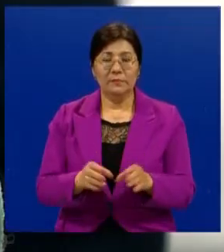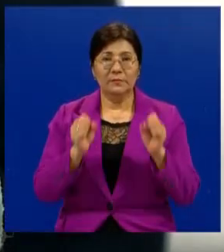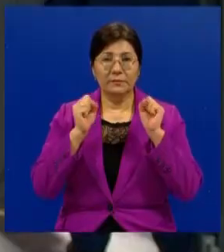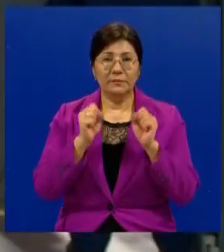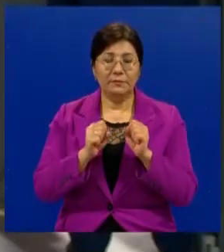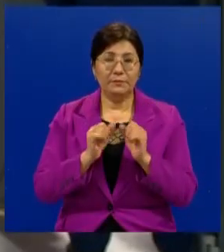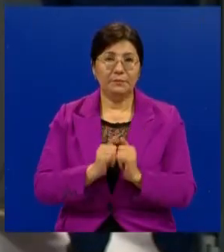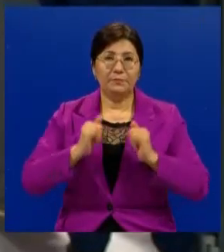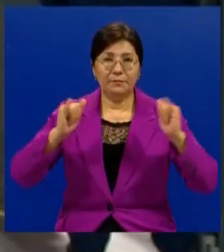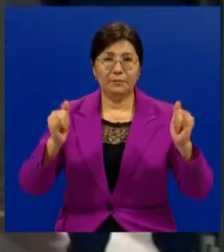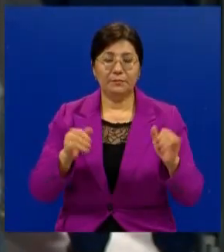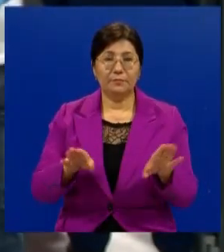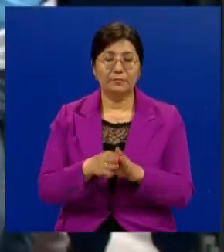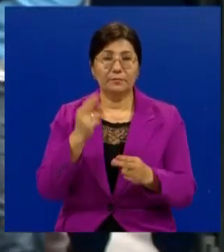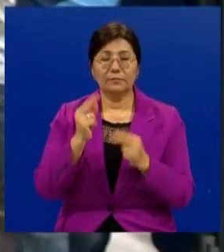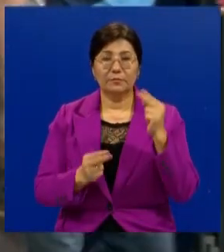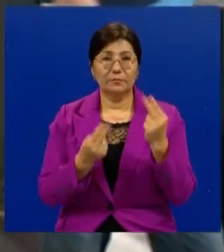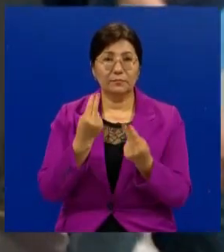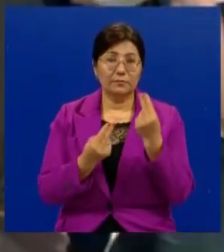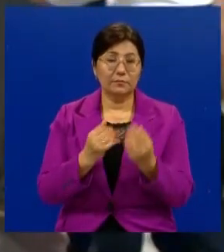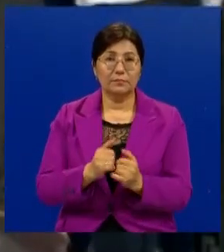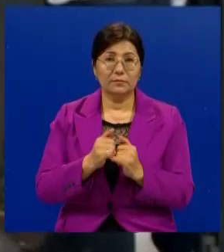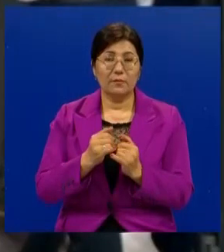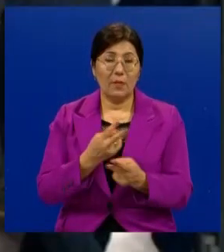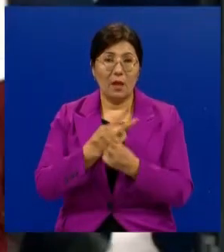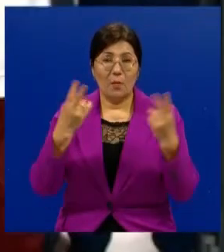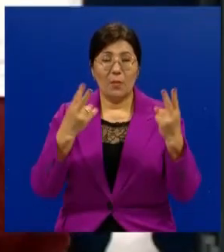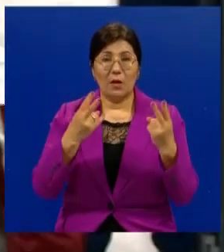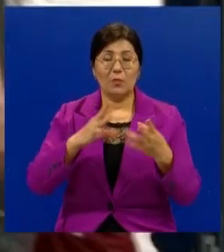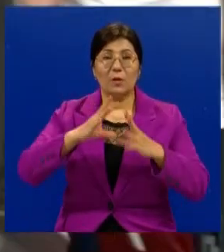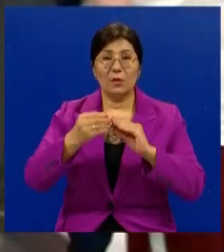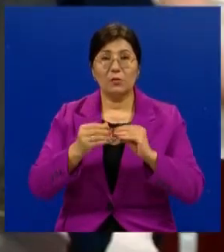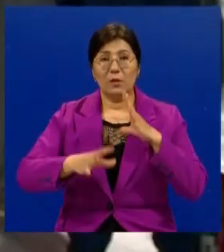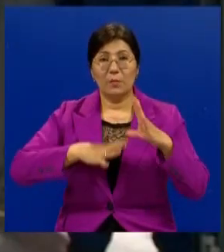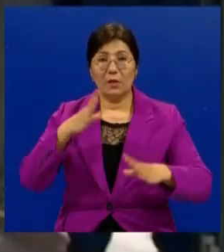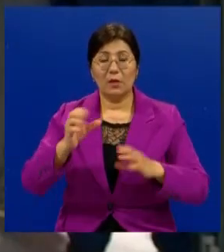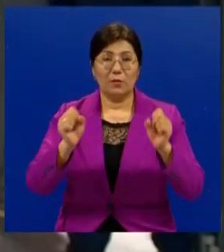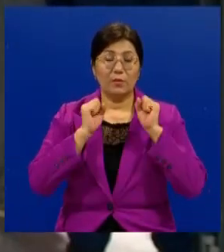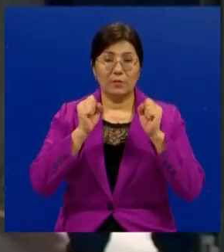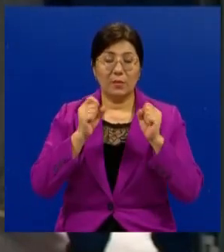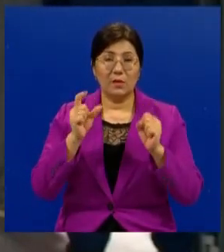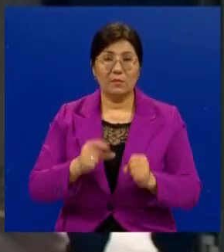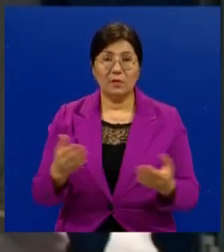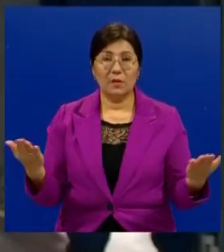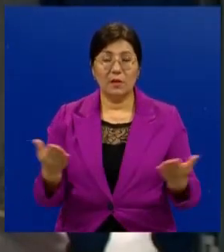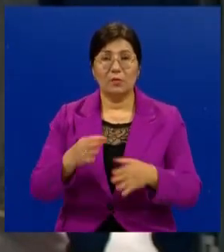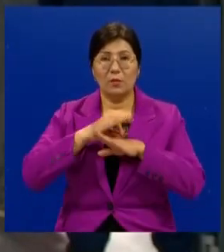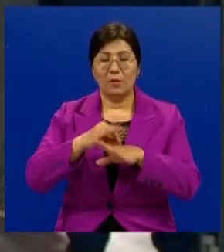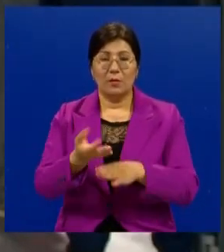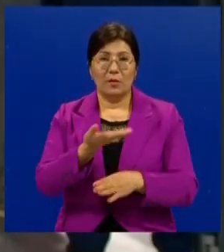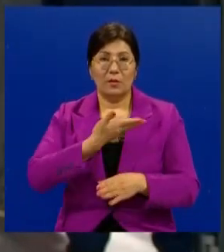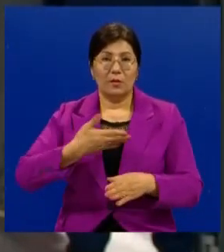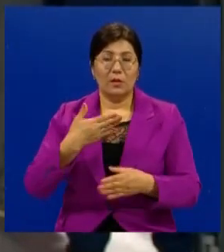развиваются. Данные игры покажут нам тот результат подготовки спортсменов, которые проводят наши регионы, и в